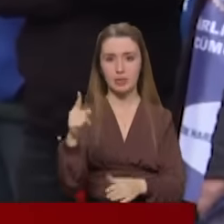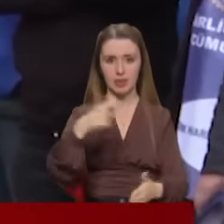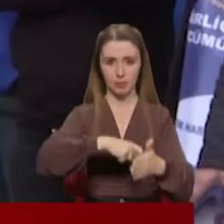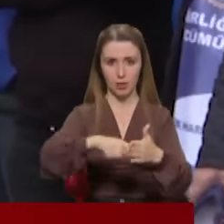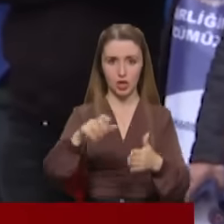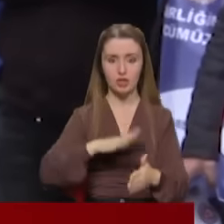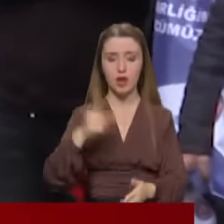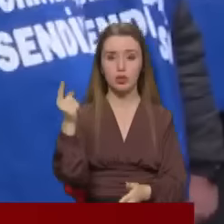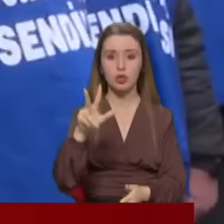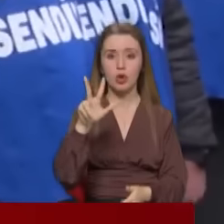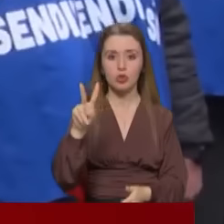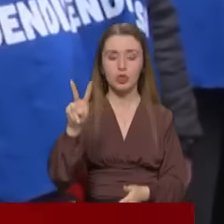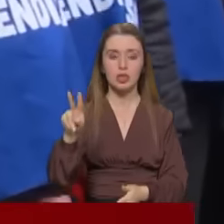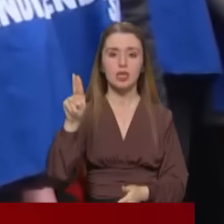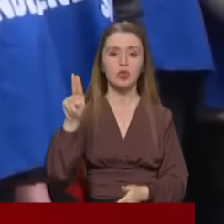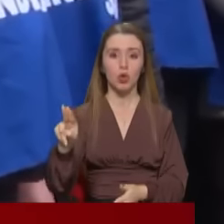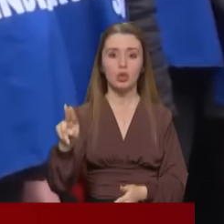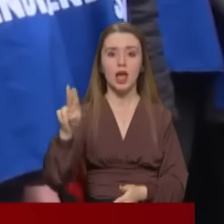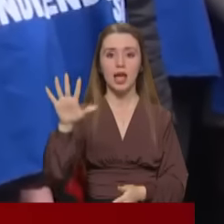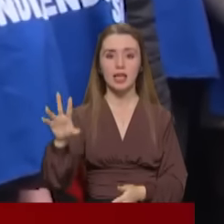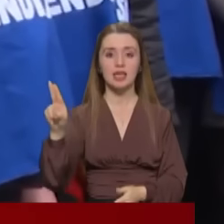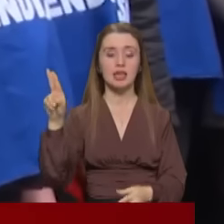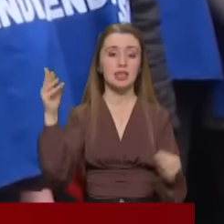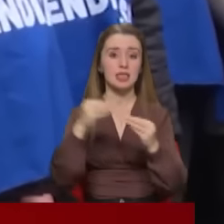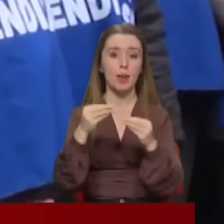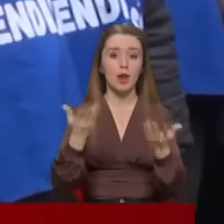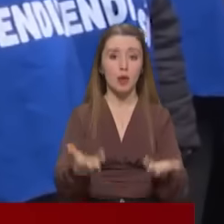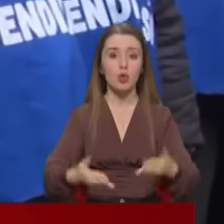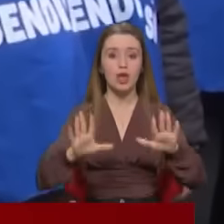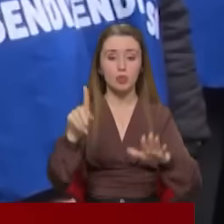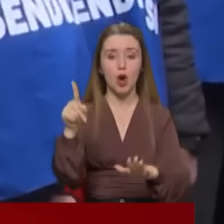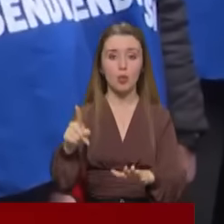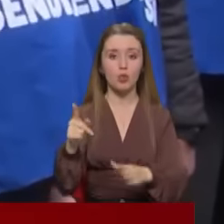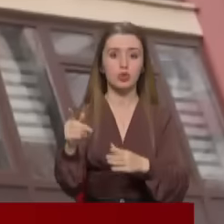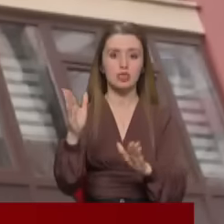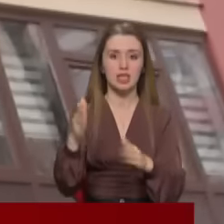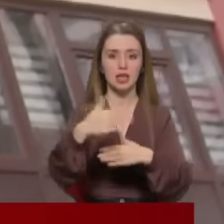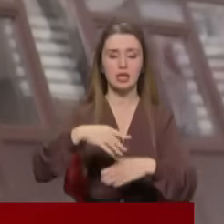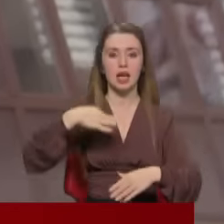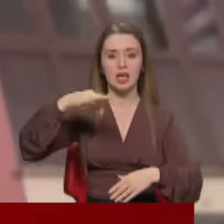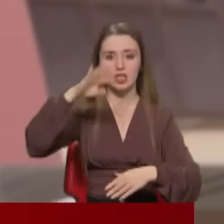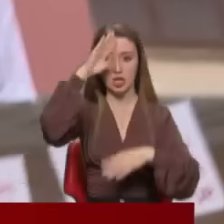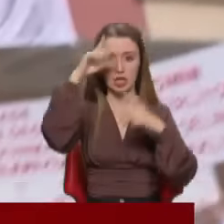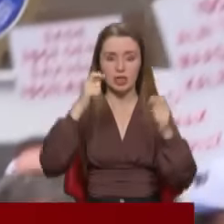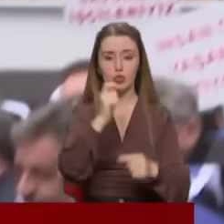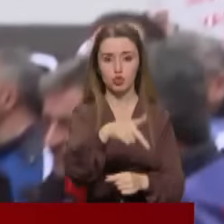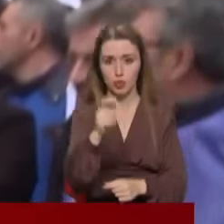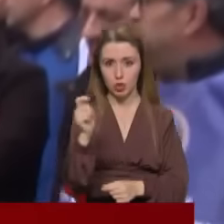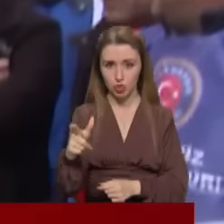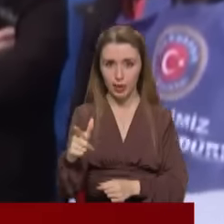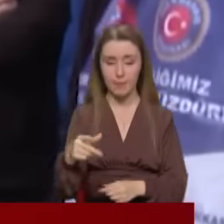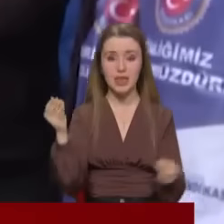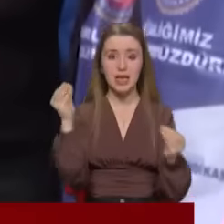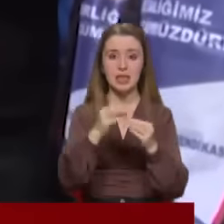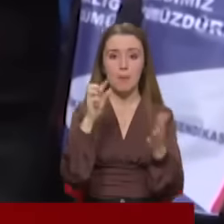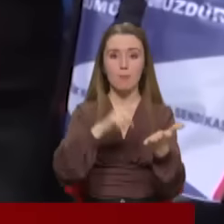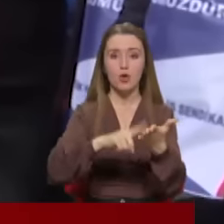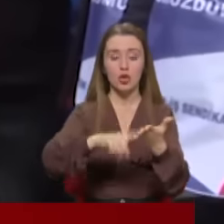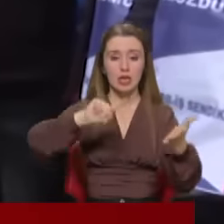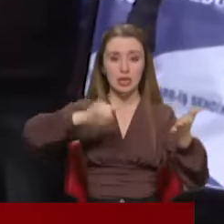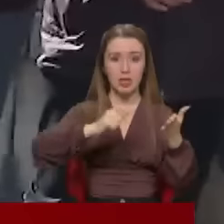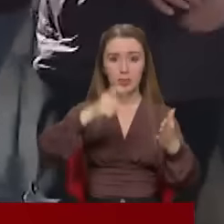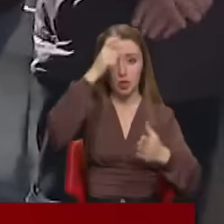alan, %32,57'lik zammı kabul etmeyen Harp İş Sendikası'nın Eskişehir ve İstanbul şubeleri, zam protokolünü